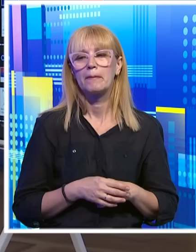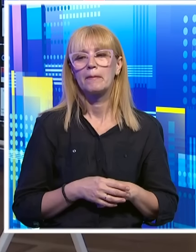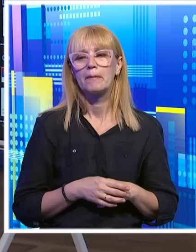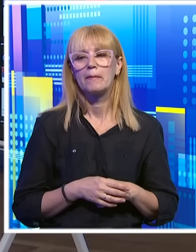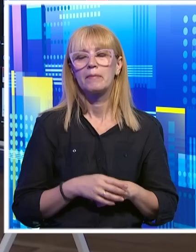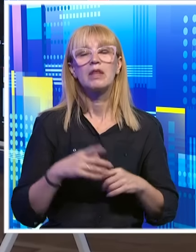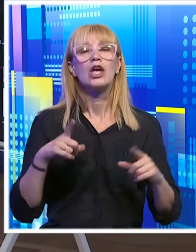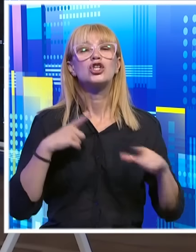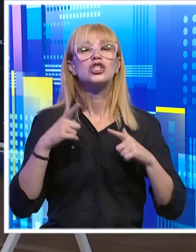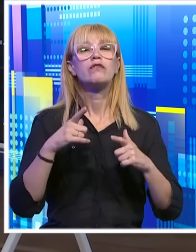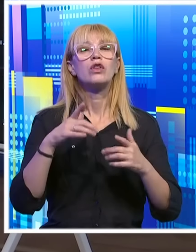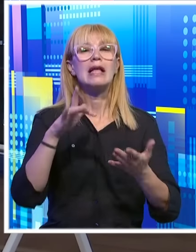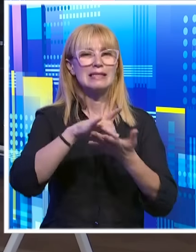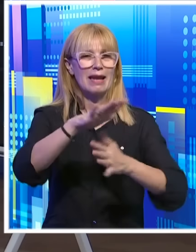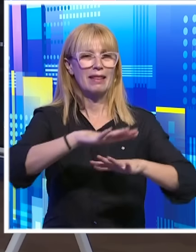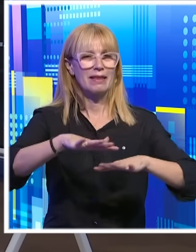životna sredina